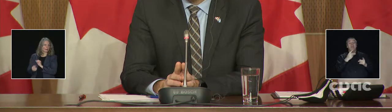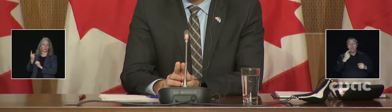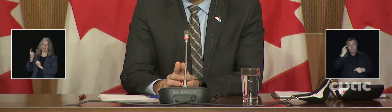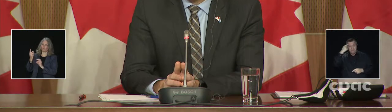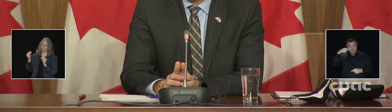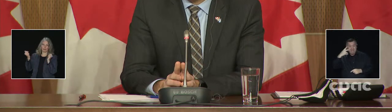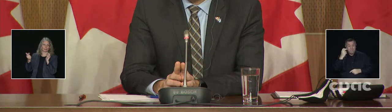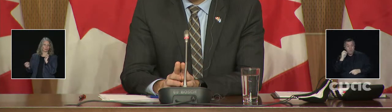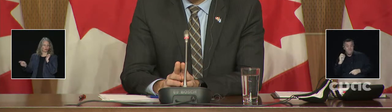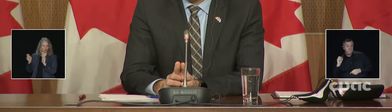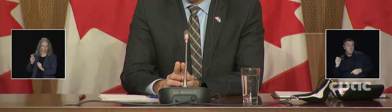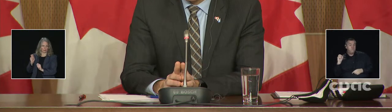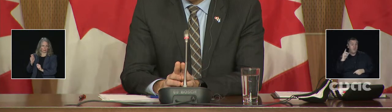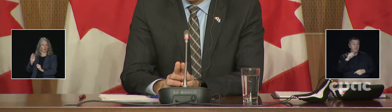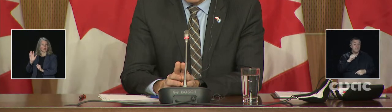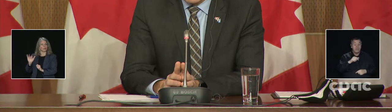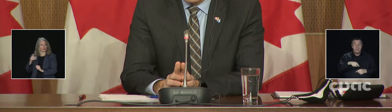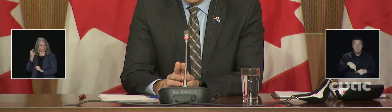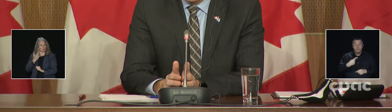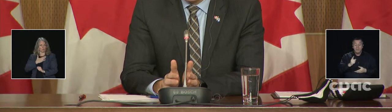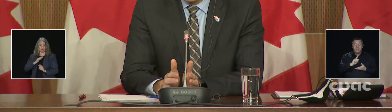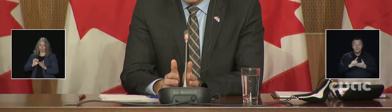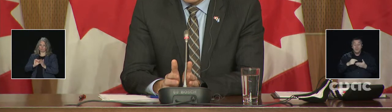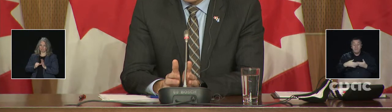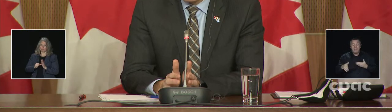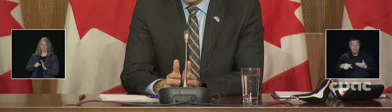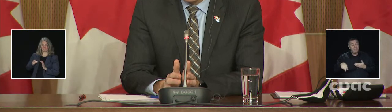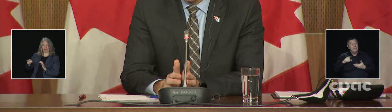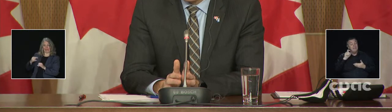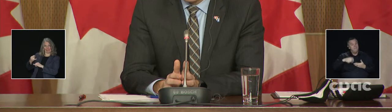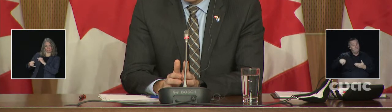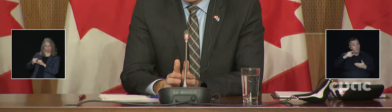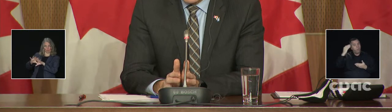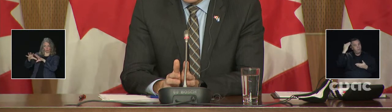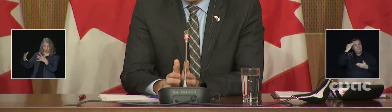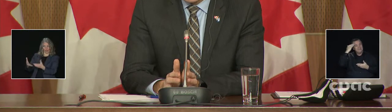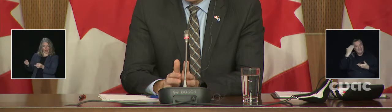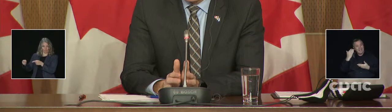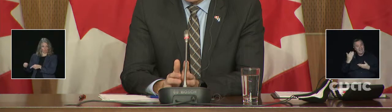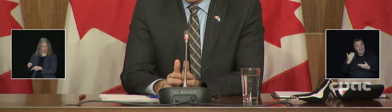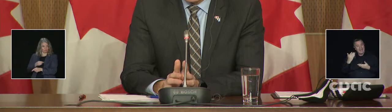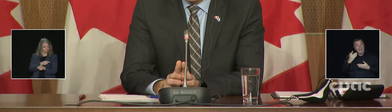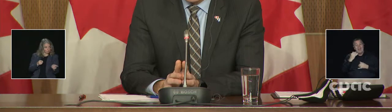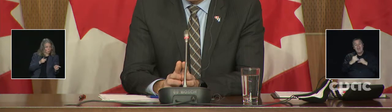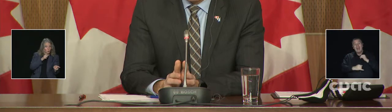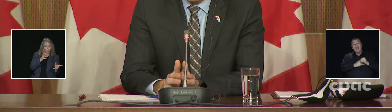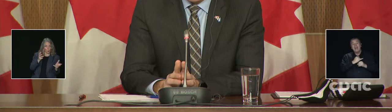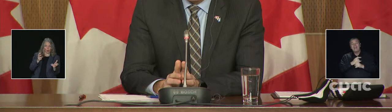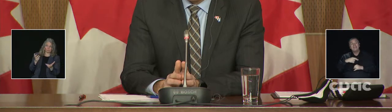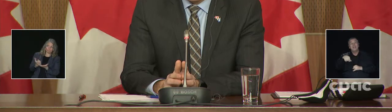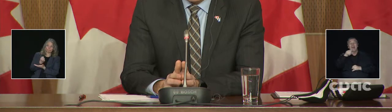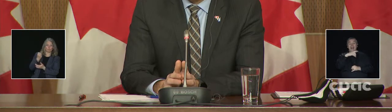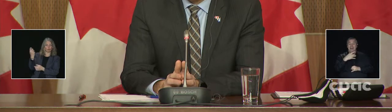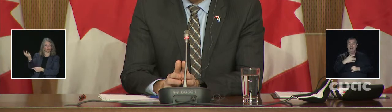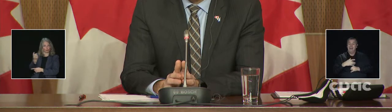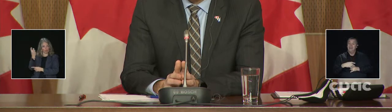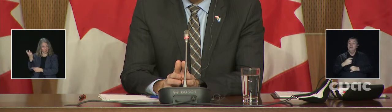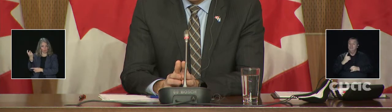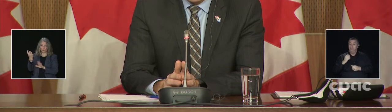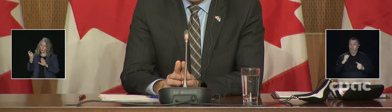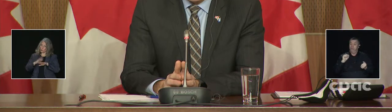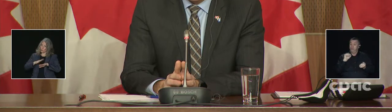voyager dans les prochaines semaines doivent savoir que à l'échelle internationale, les choses peuvent